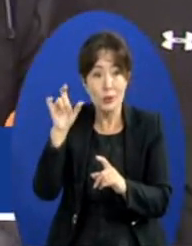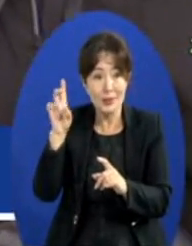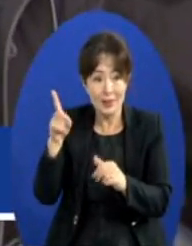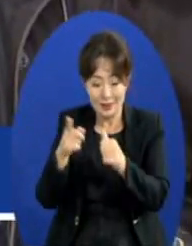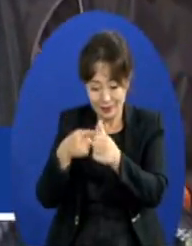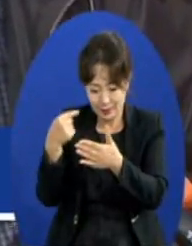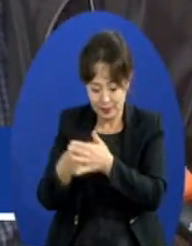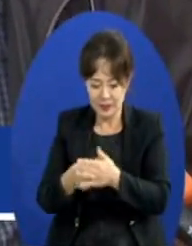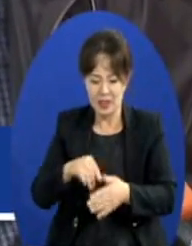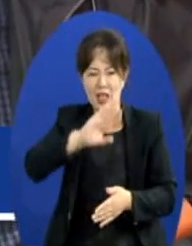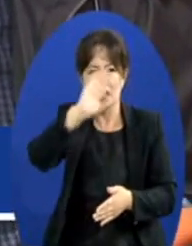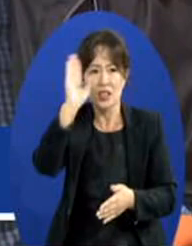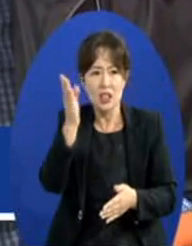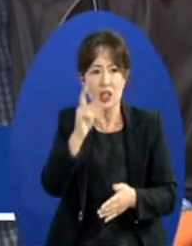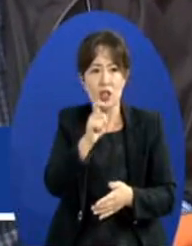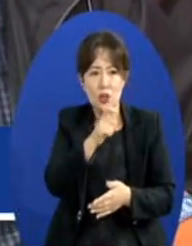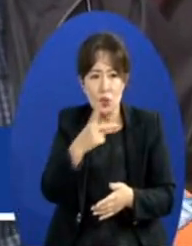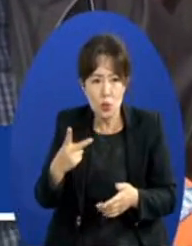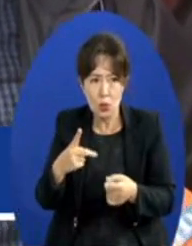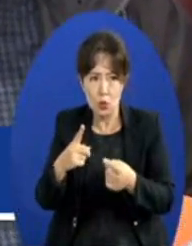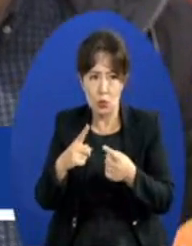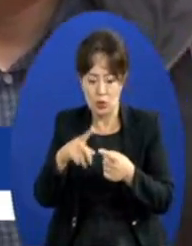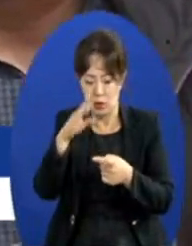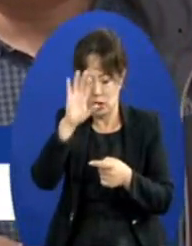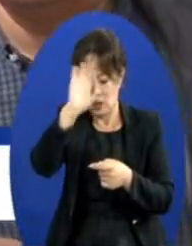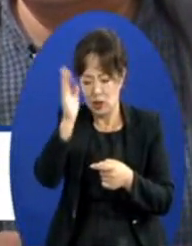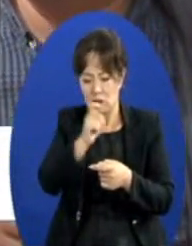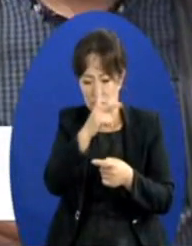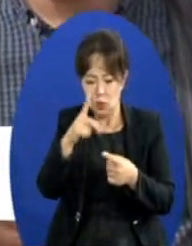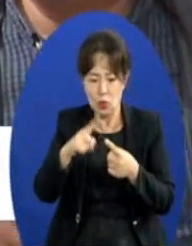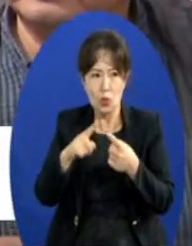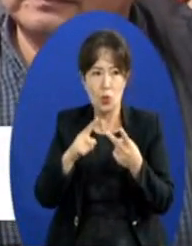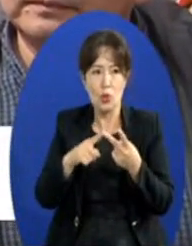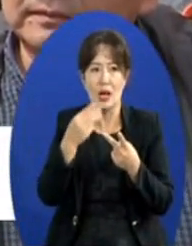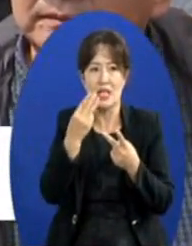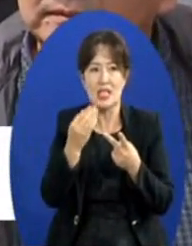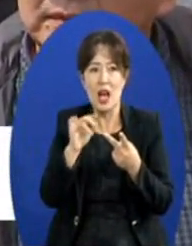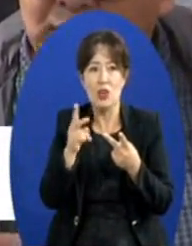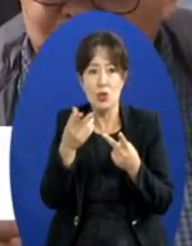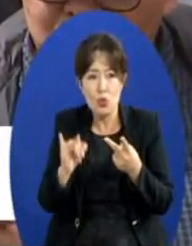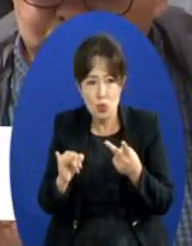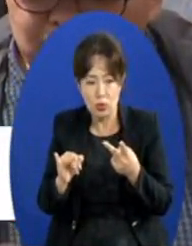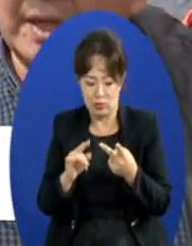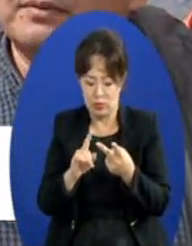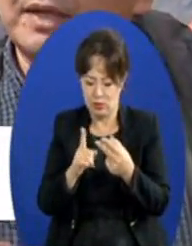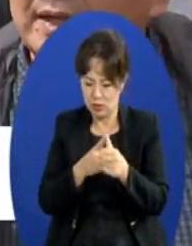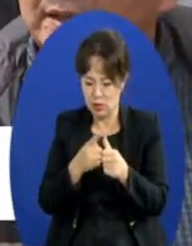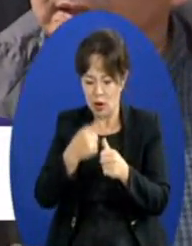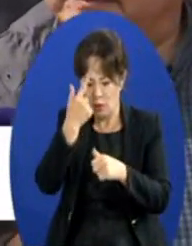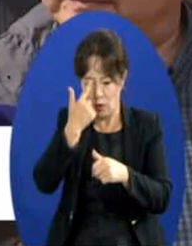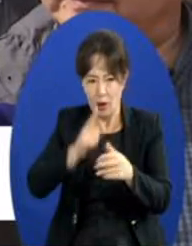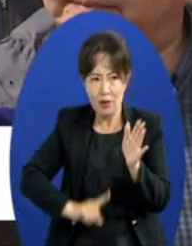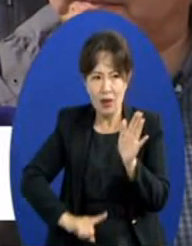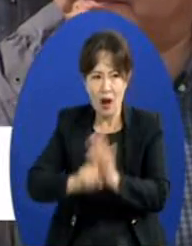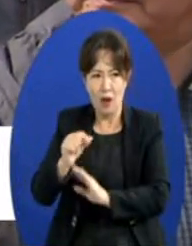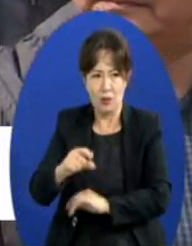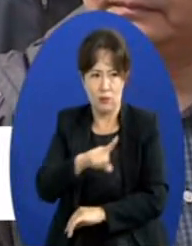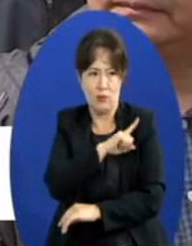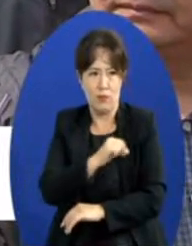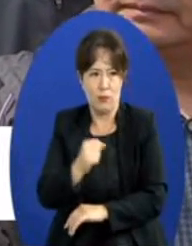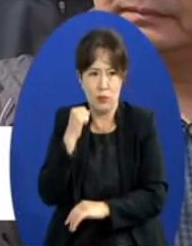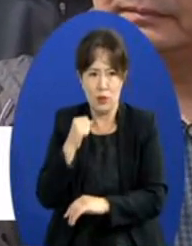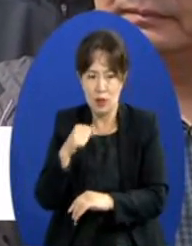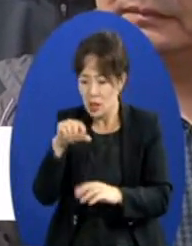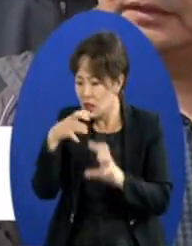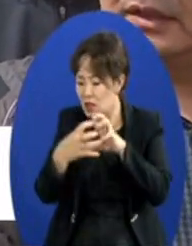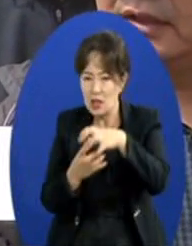бол тэнгэрийн хүү шаниу гэсэн. Тэгээд дээр нь тэнгэрийн хүү шаниу гэсэн бичлэгтэй Монгол нутгаас олж байгаа нүр. Энэ бичлэг